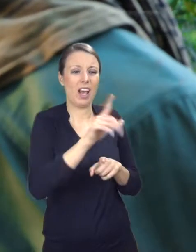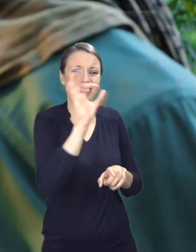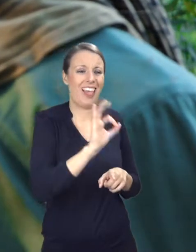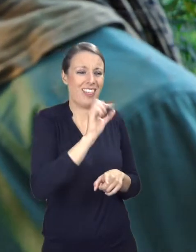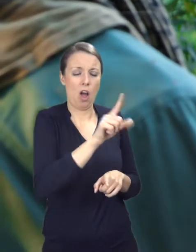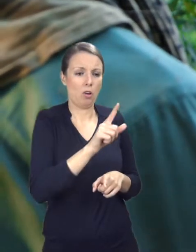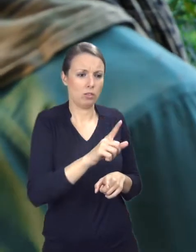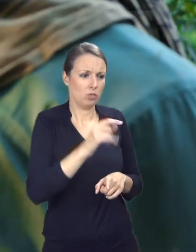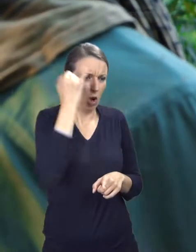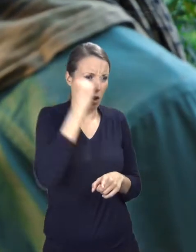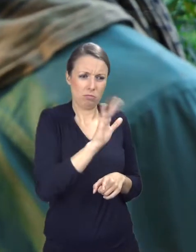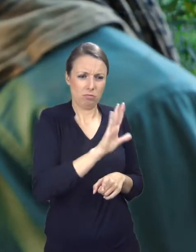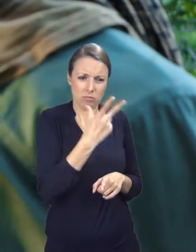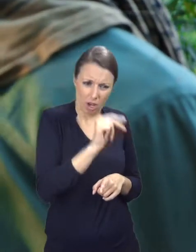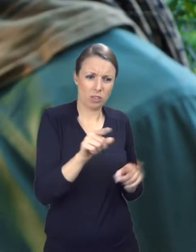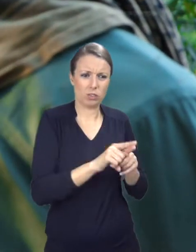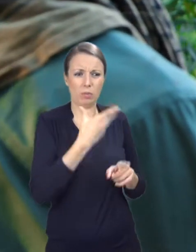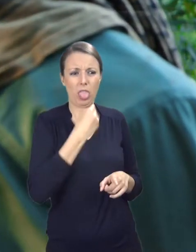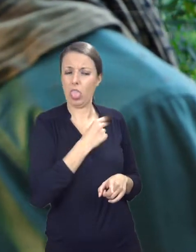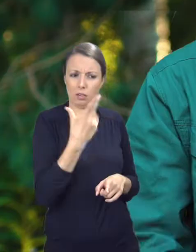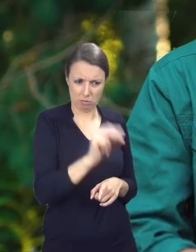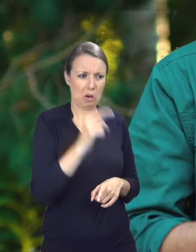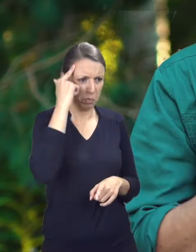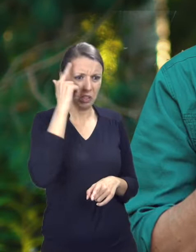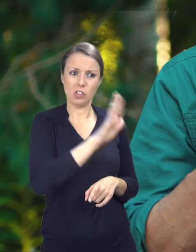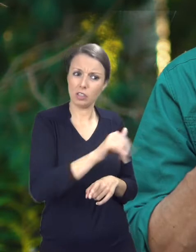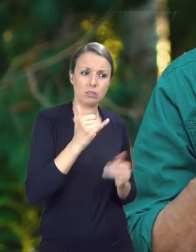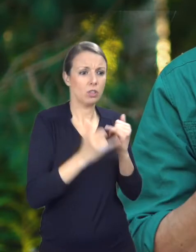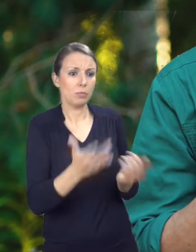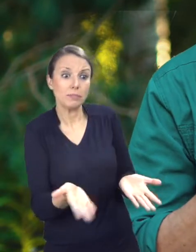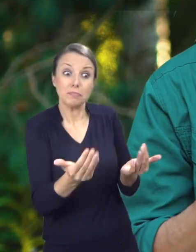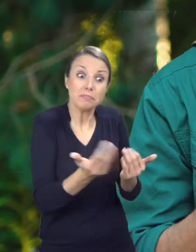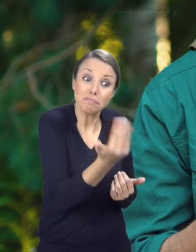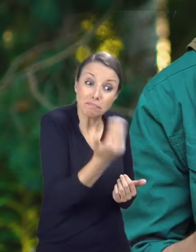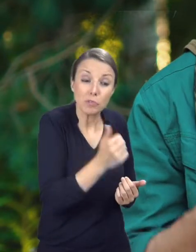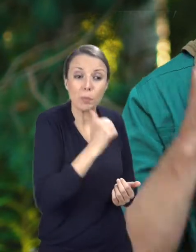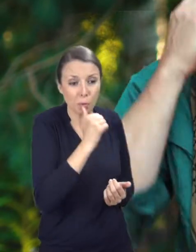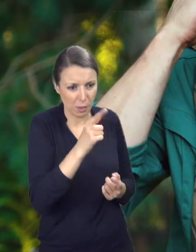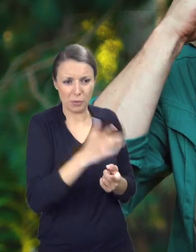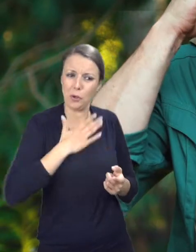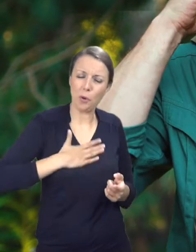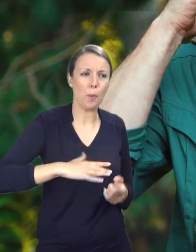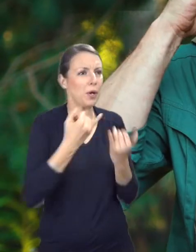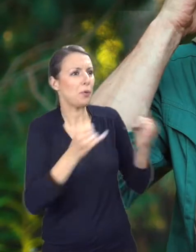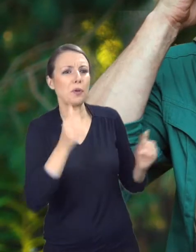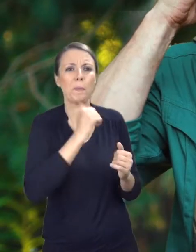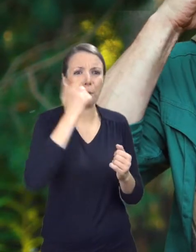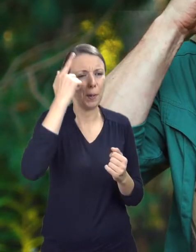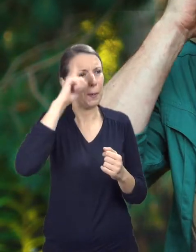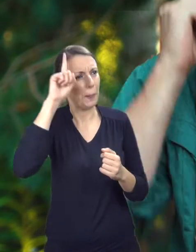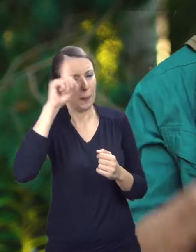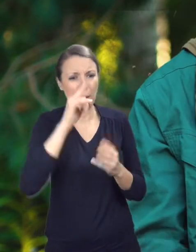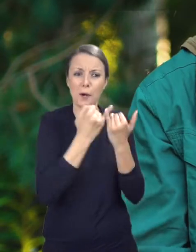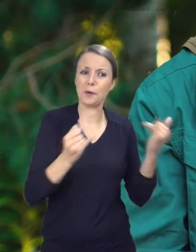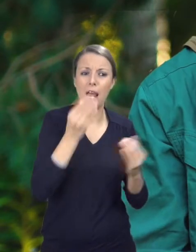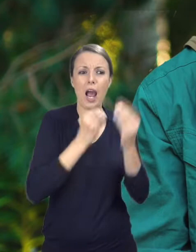w ogóle dzieciaki odpowiednio zachęcone lubią eksperymentować. Tu jedyną przeszkodą, i to widzę właśnie przeszkoda całego naszego świata,